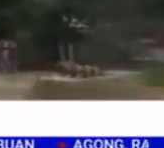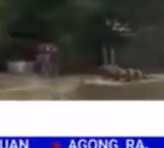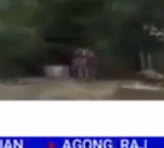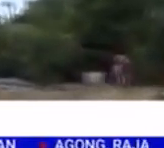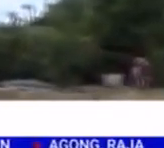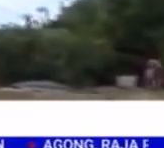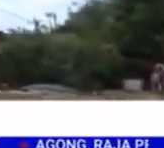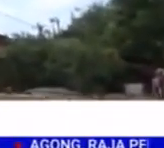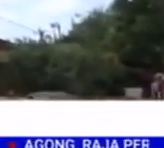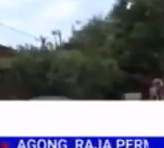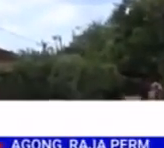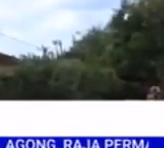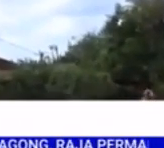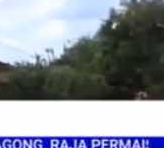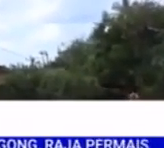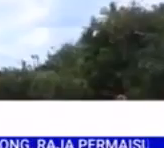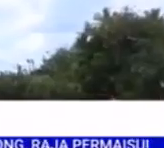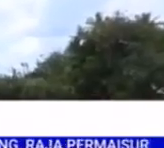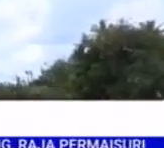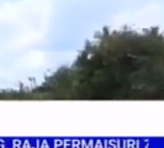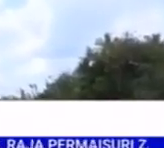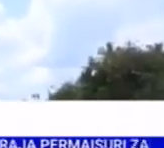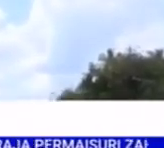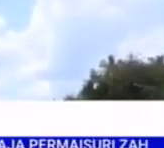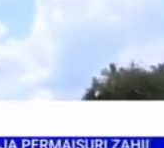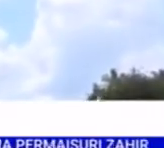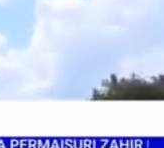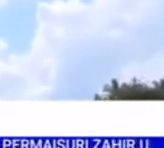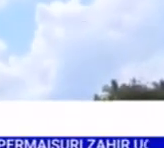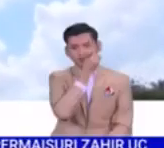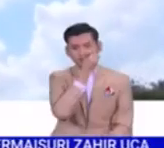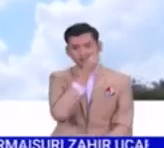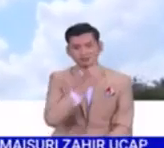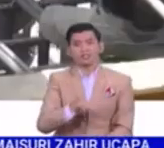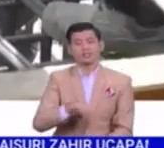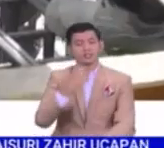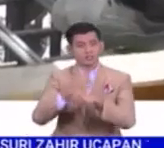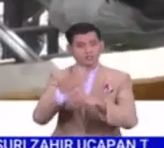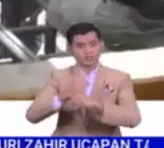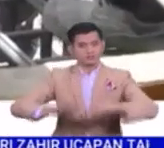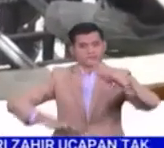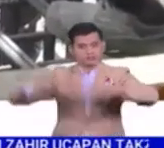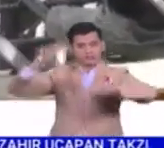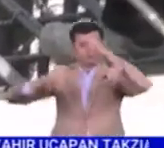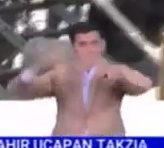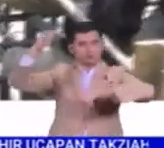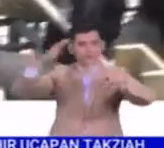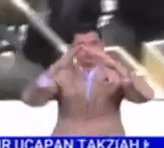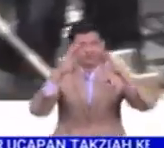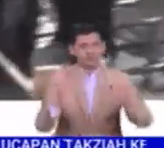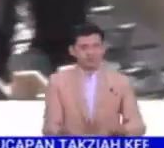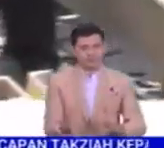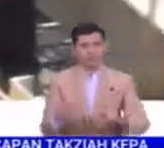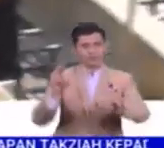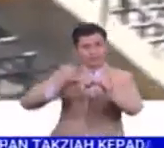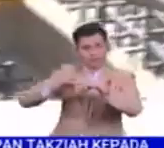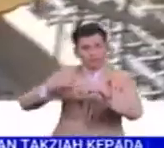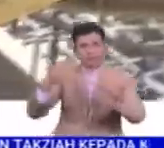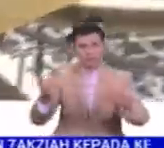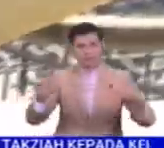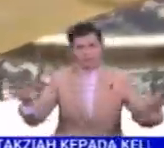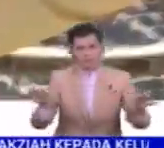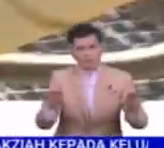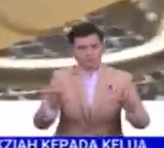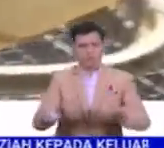Berkonsepkan rumah meleh Melayu Kelantan dan bunga rasmi Ketam Guri, kerja-kerja menyiapkan stesen utama di Kota Baru kini rancak